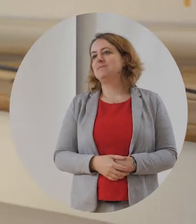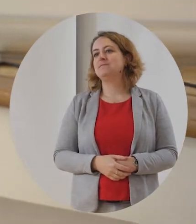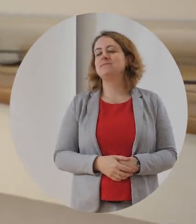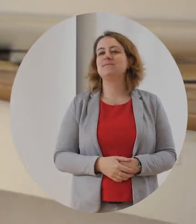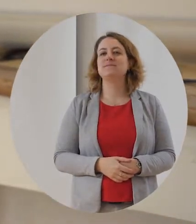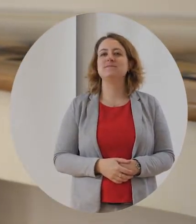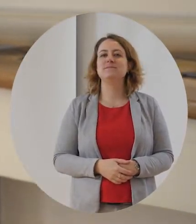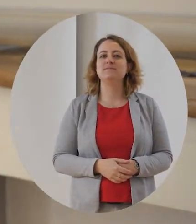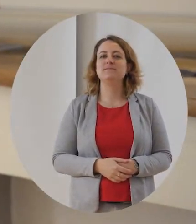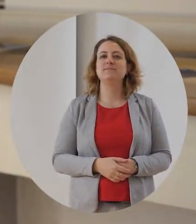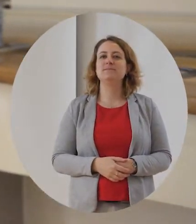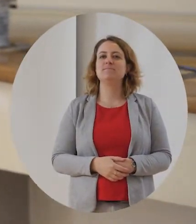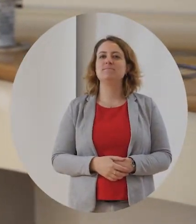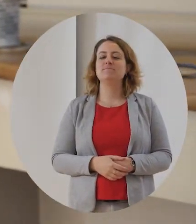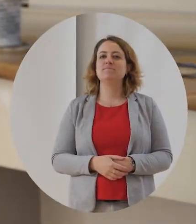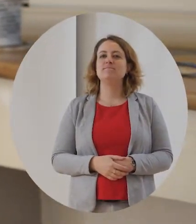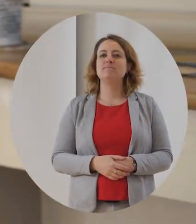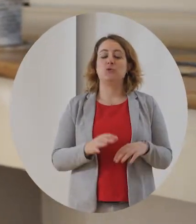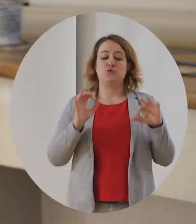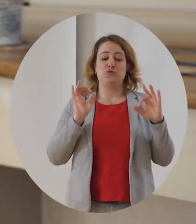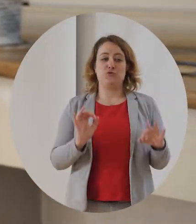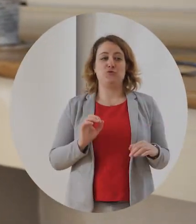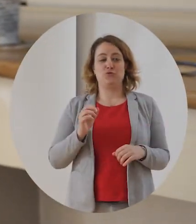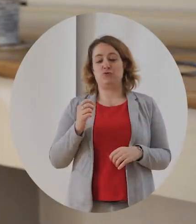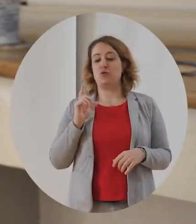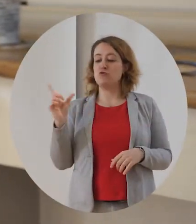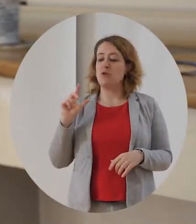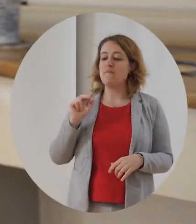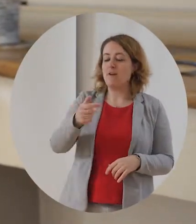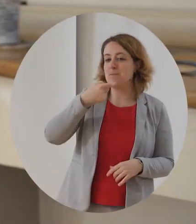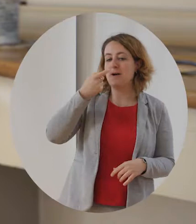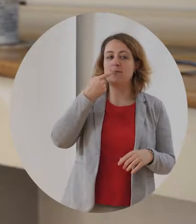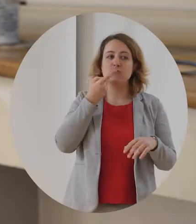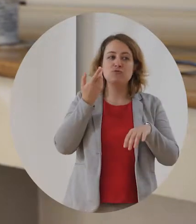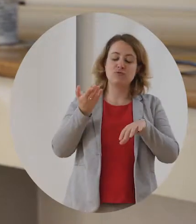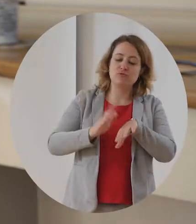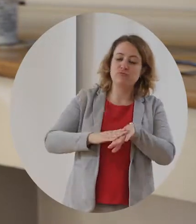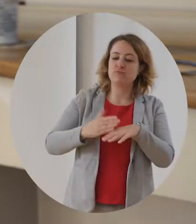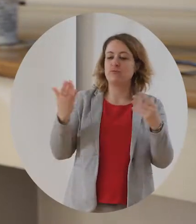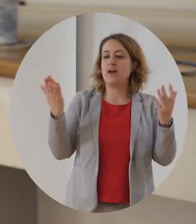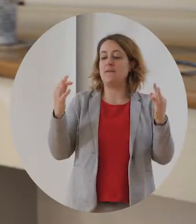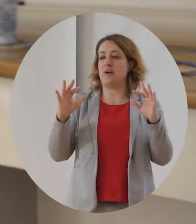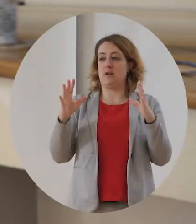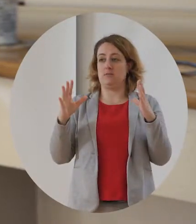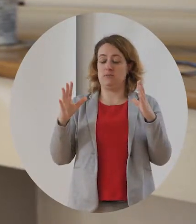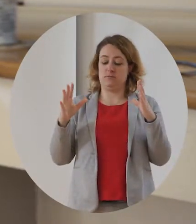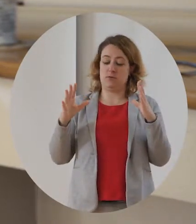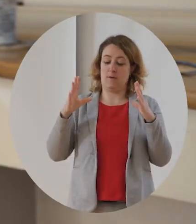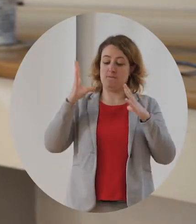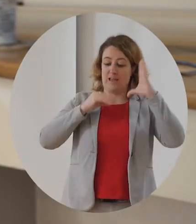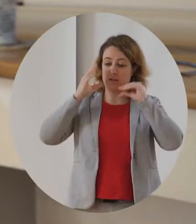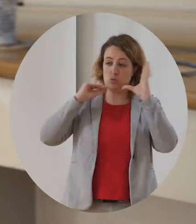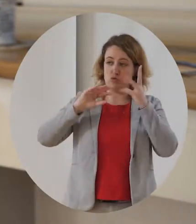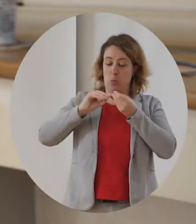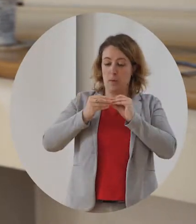Voilà. Donc, elles vont parler des incidences donc, sur le développement psychomoteur.